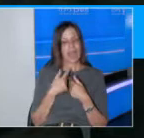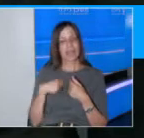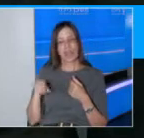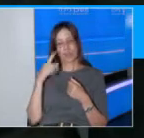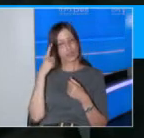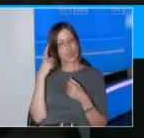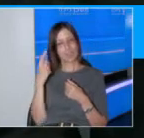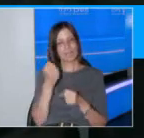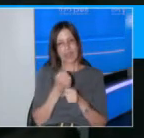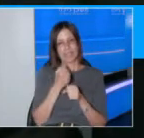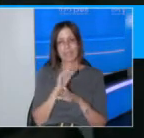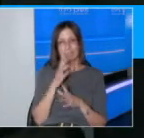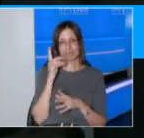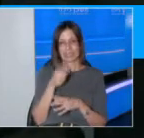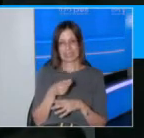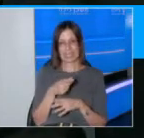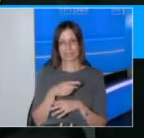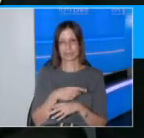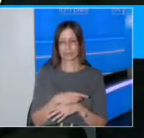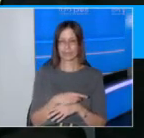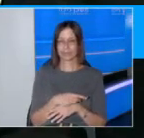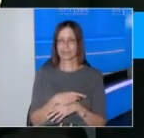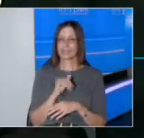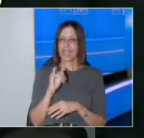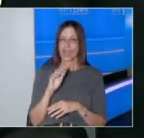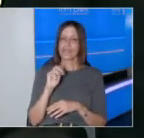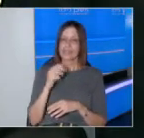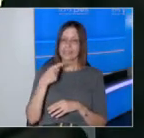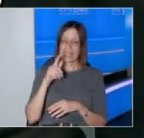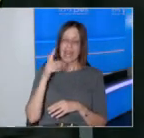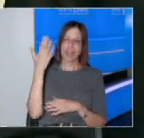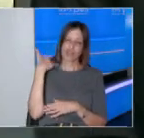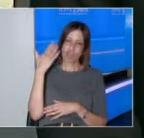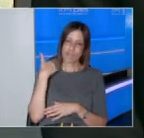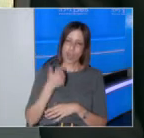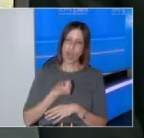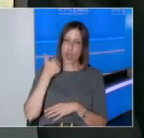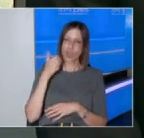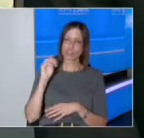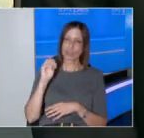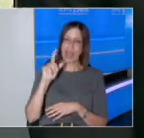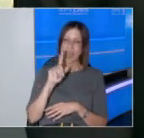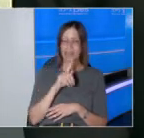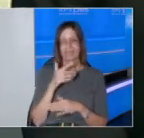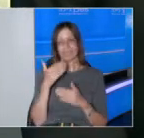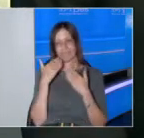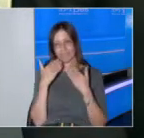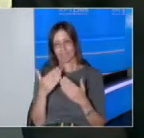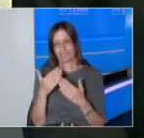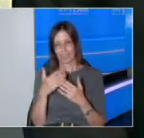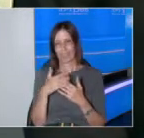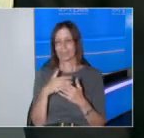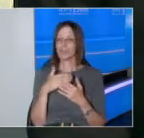יודעים, ועושים את מה שצריך. תת-אלוף במילואים, יעקב נגל לשעבר ראש המל"ל, תודה רבה לך. תודה